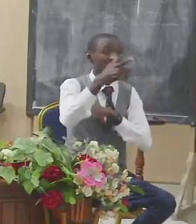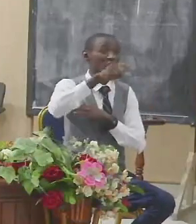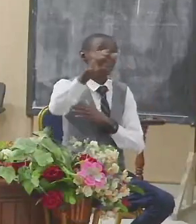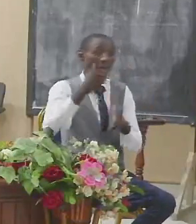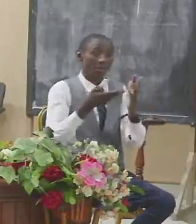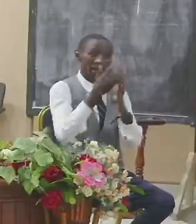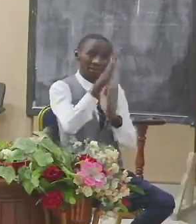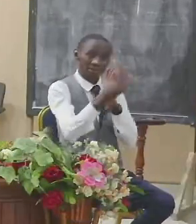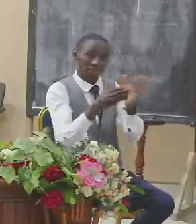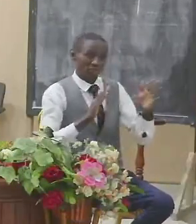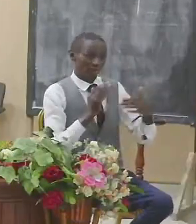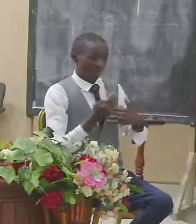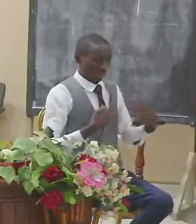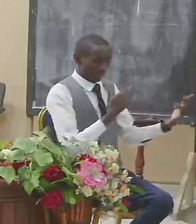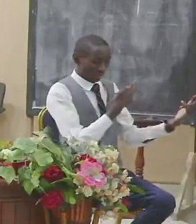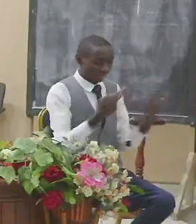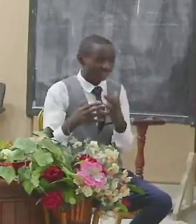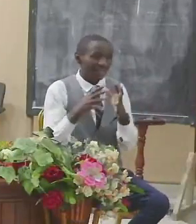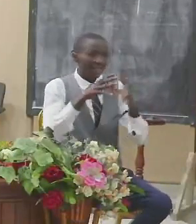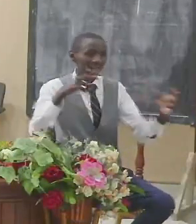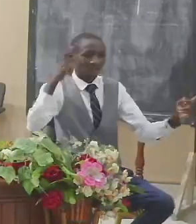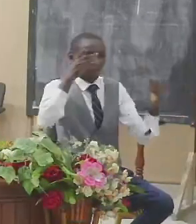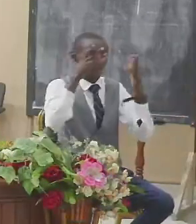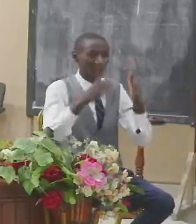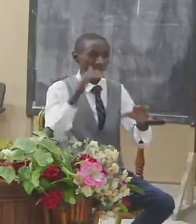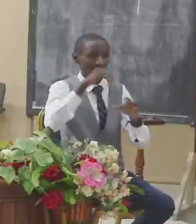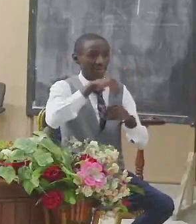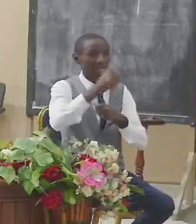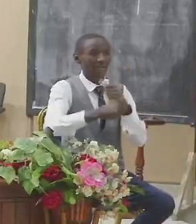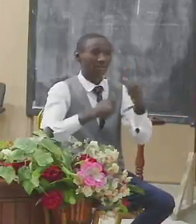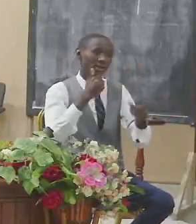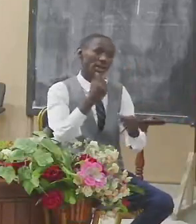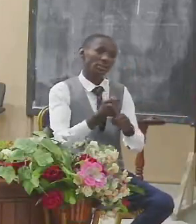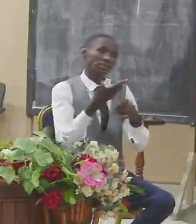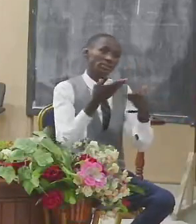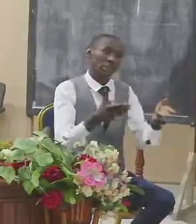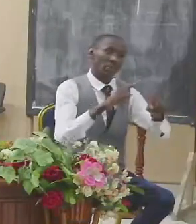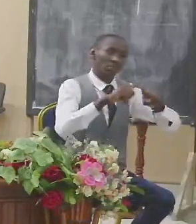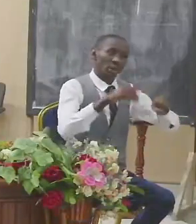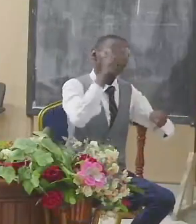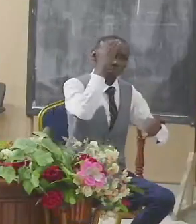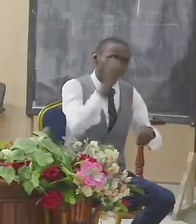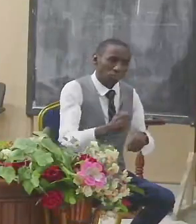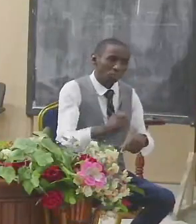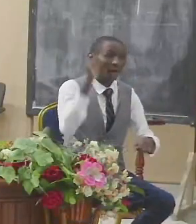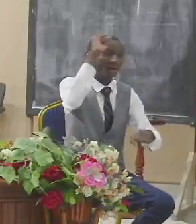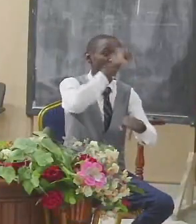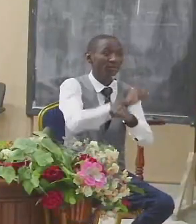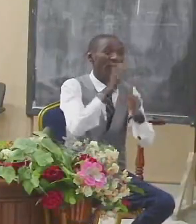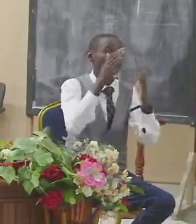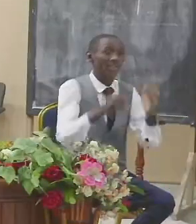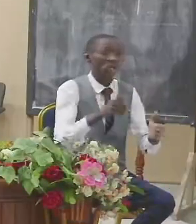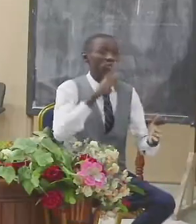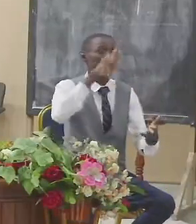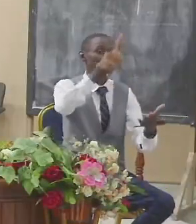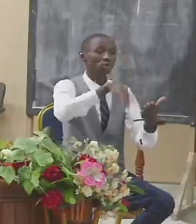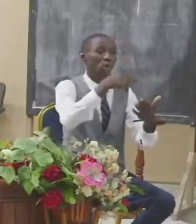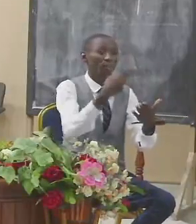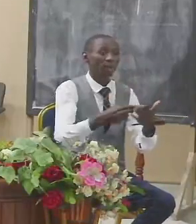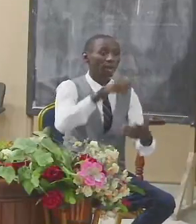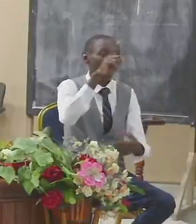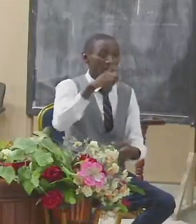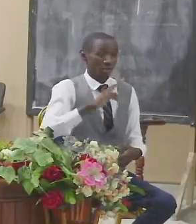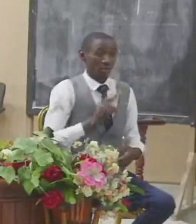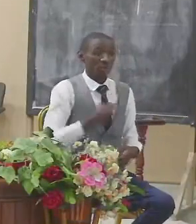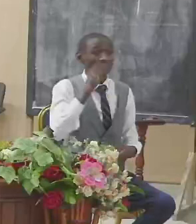On a reçu un grand prophète. Tulipokea nabii mkubwa kwa hii kizazi. Mais pourquoi les héros sont en train de tomber? Kwa nini washujaa wako